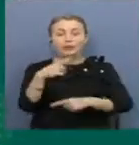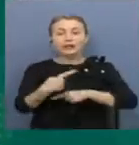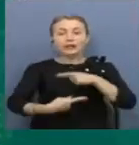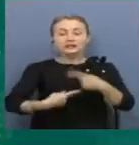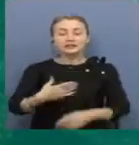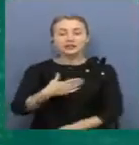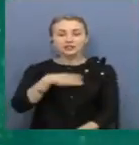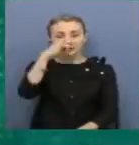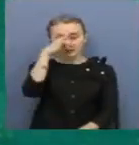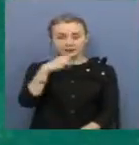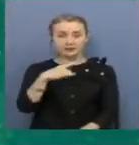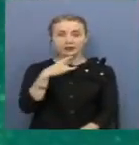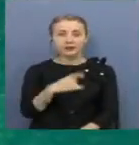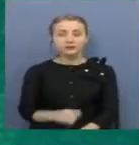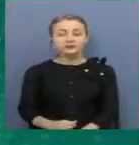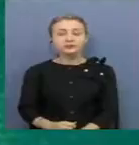ірі жобаларды ұсынды.